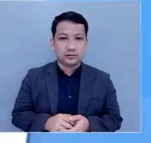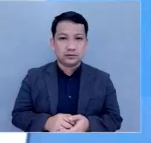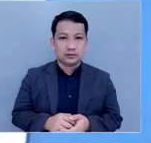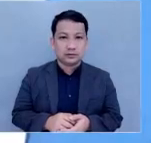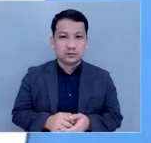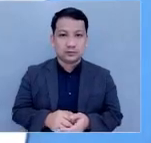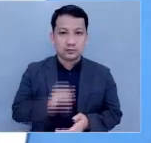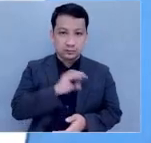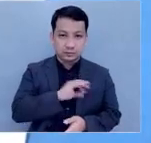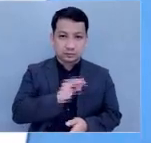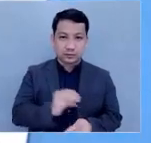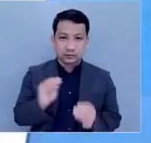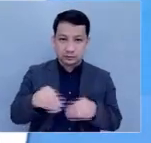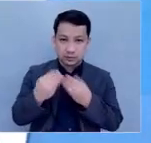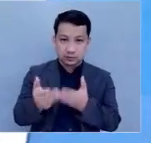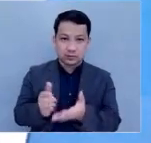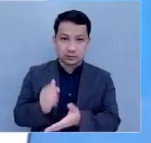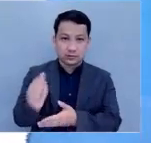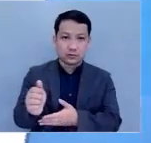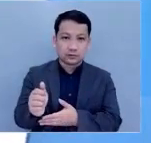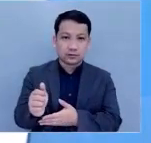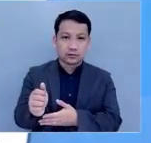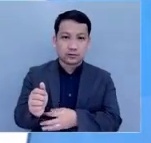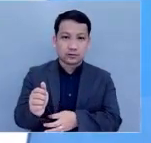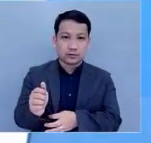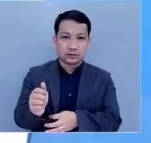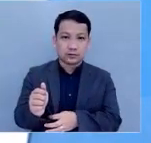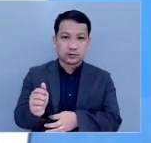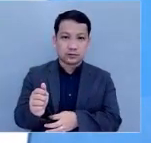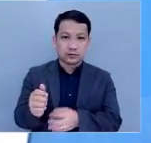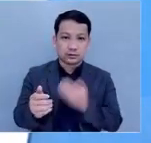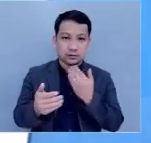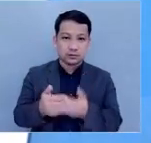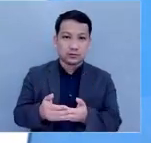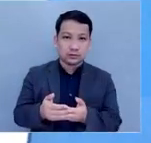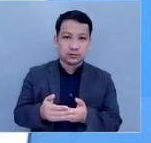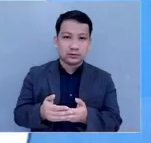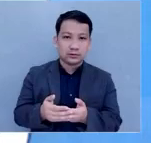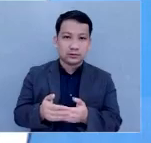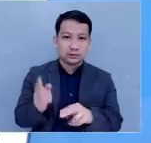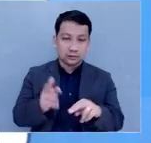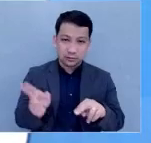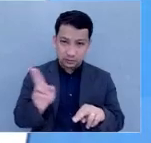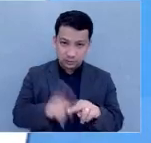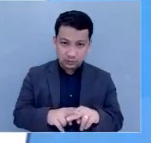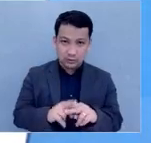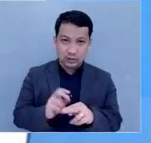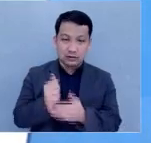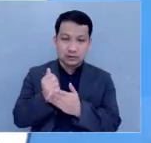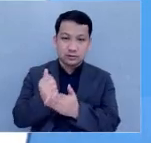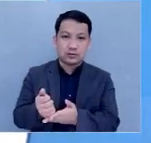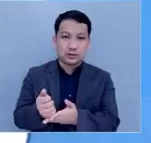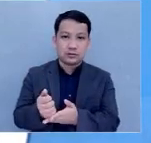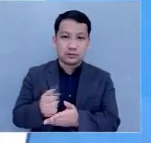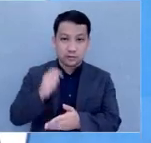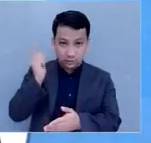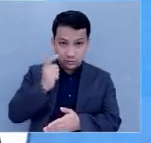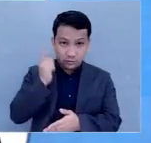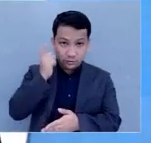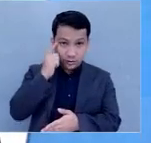benefit ibibigay sa kanya. And another good news, para sa dagdag karagdagang tulong, ang gobyerno ng